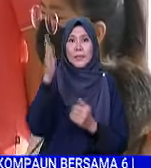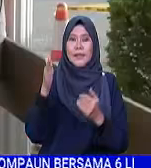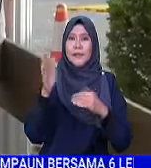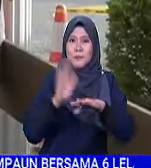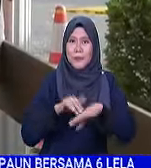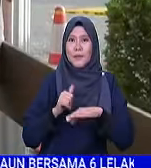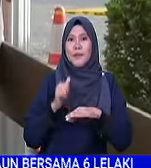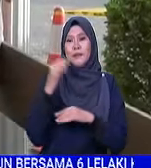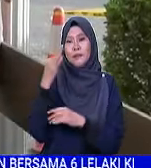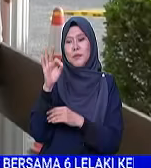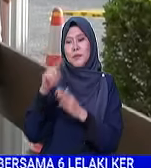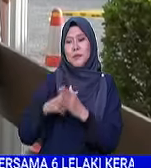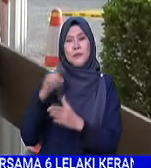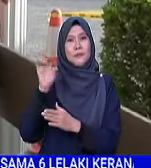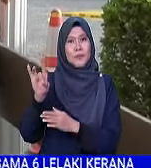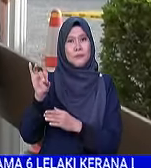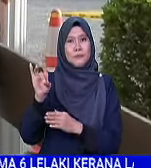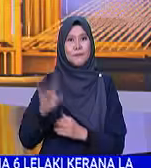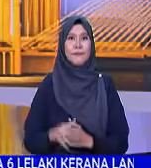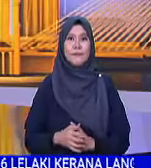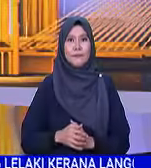19 Ogos ini.